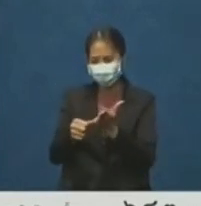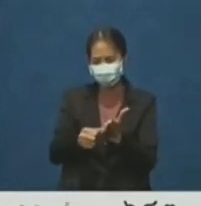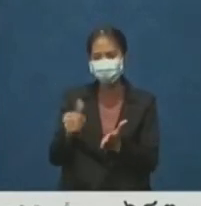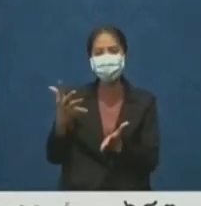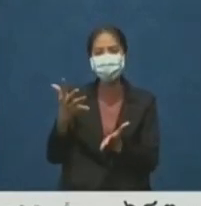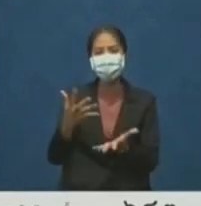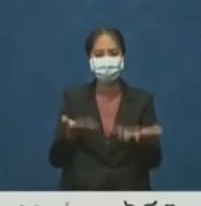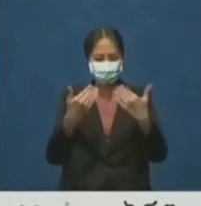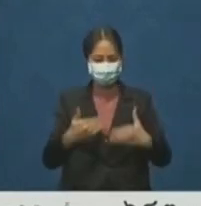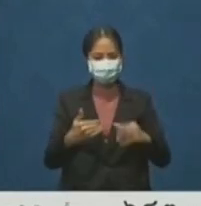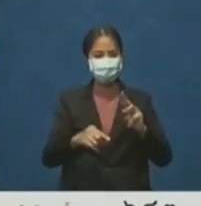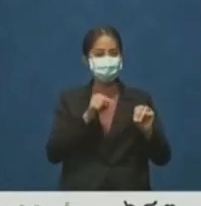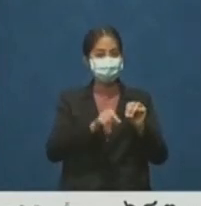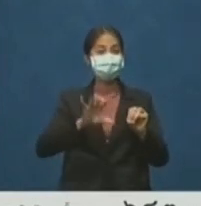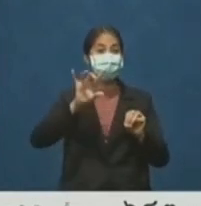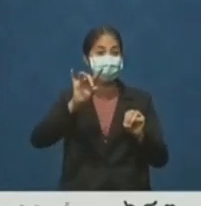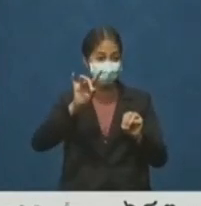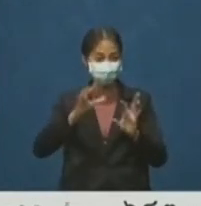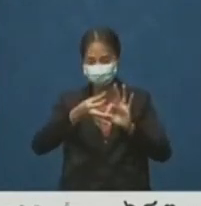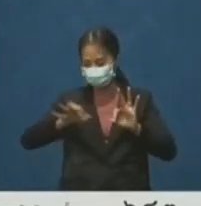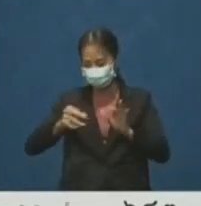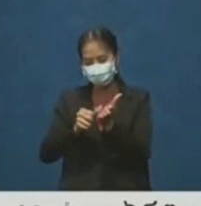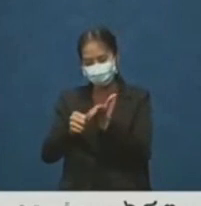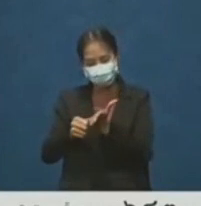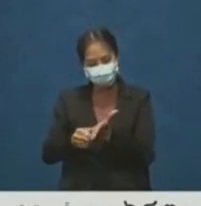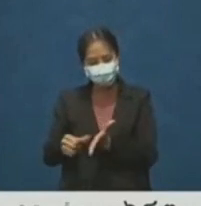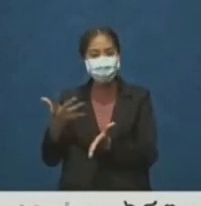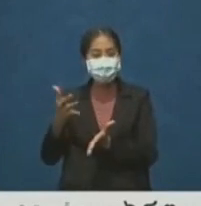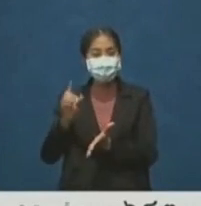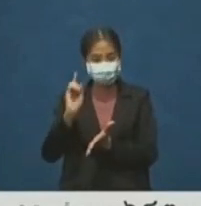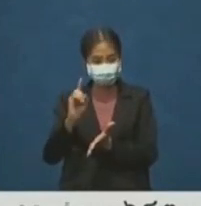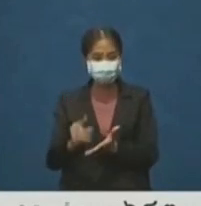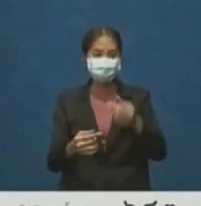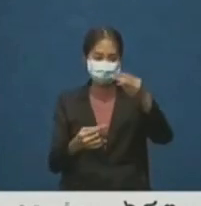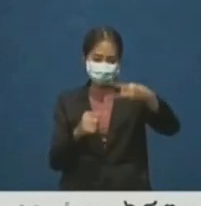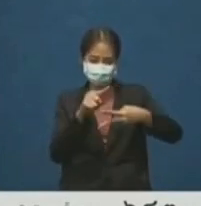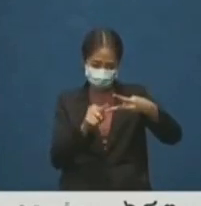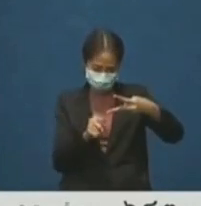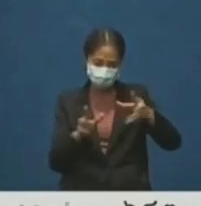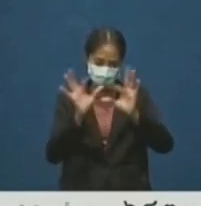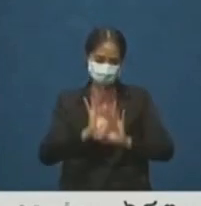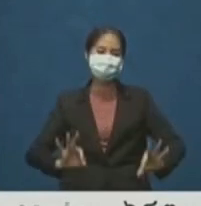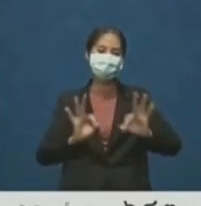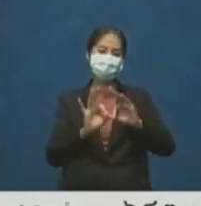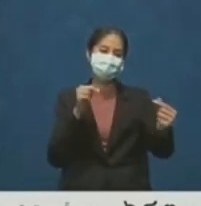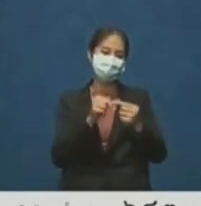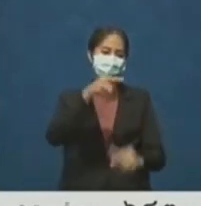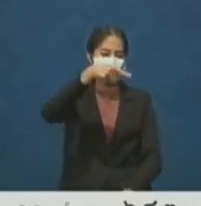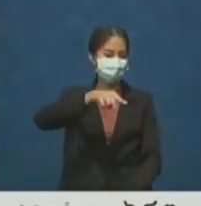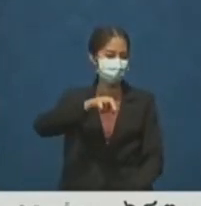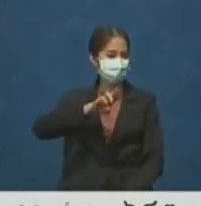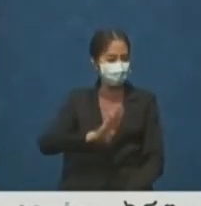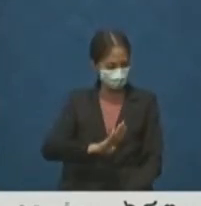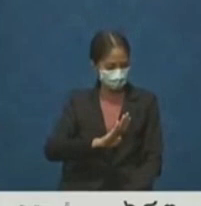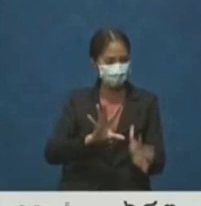ไปเพื่อเด็กมาตรา8กรรมธิการก็ไม่ได้แก้ไขเลยแม้แต่ตัวเดียวทั้งที่2มาตรานี้จะเป็นหัวใจสำคัญของพรบฉ